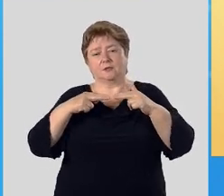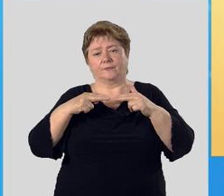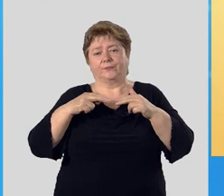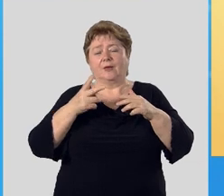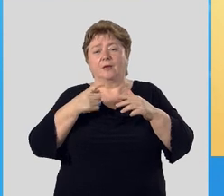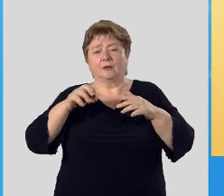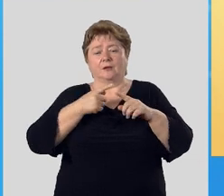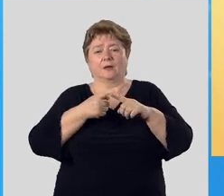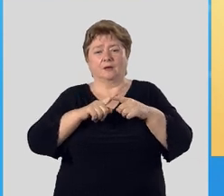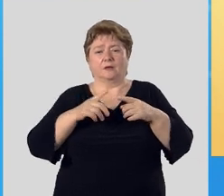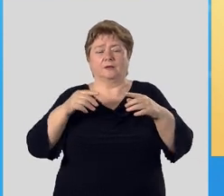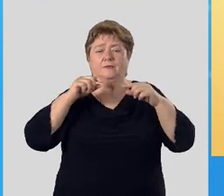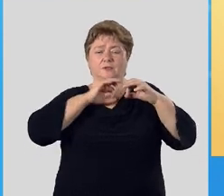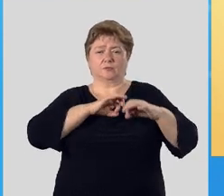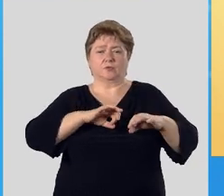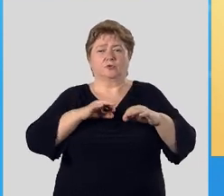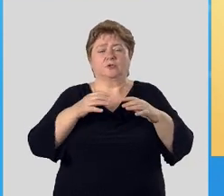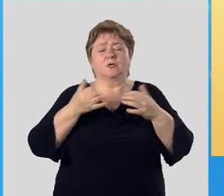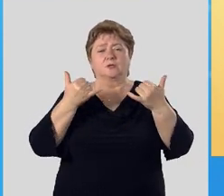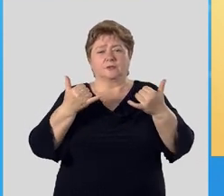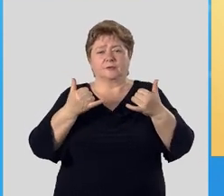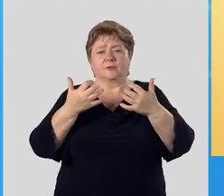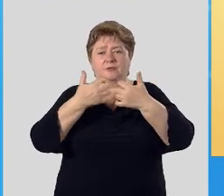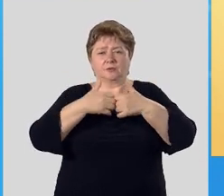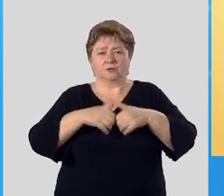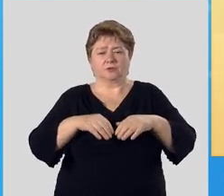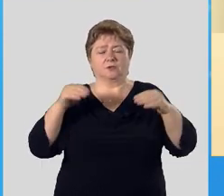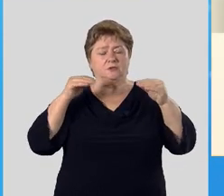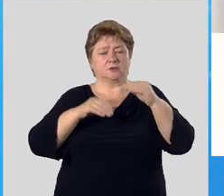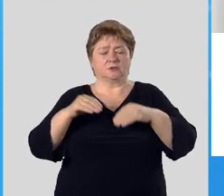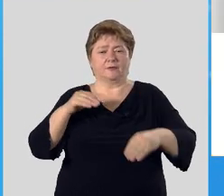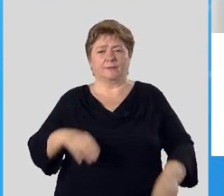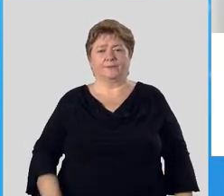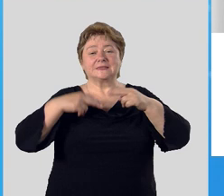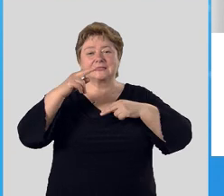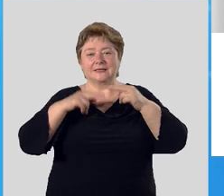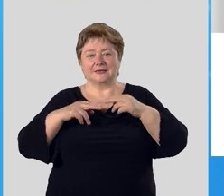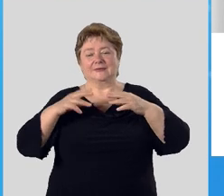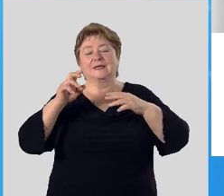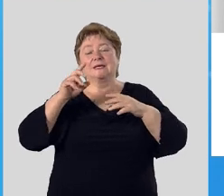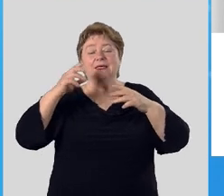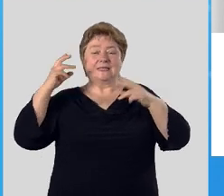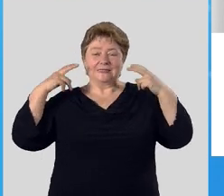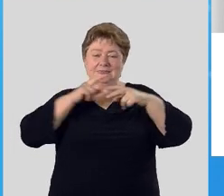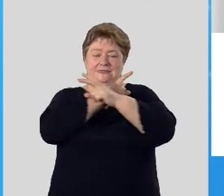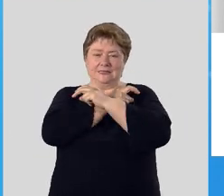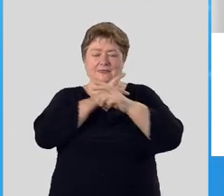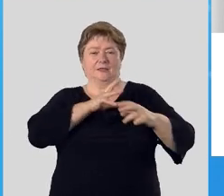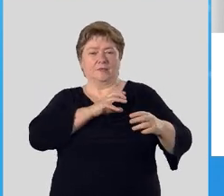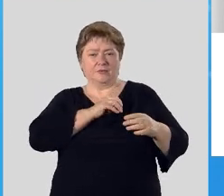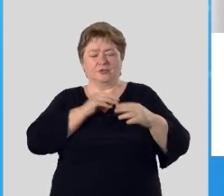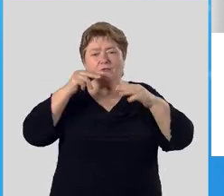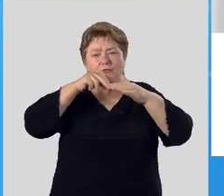для этого используются современные технические средства строение скелета мышц